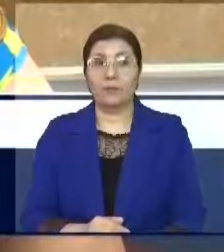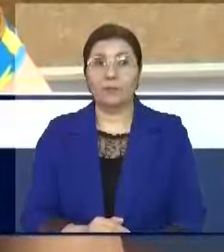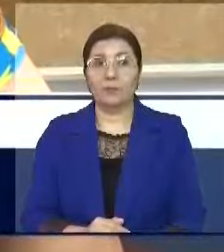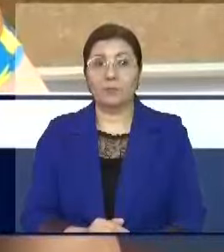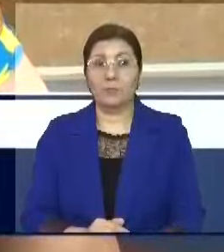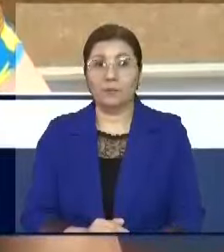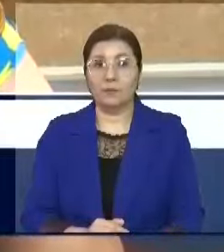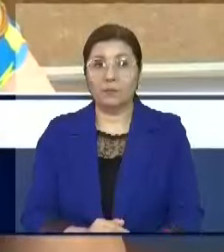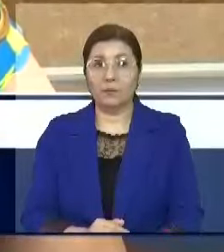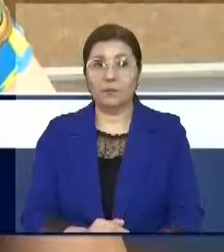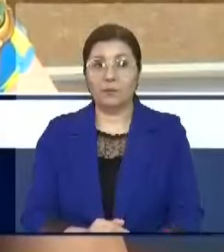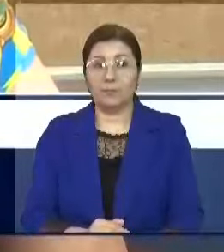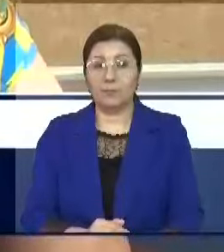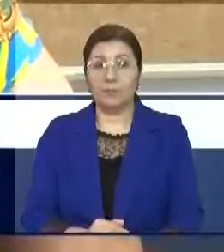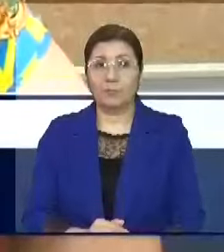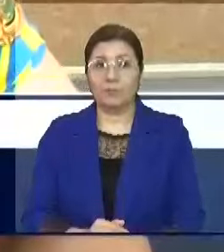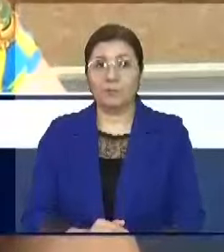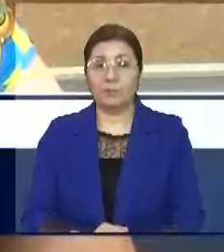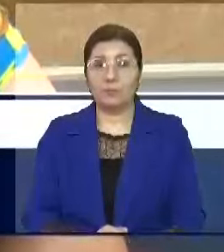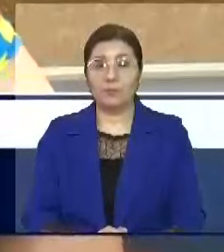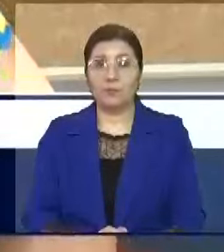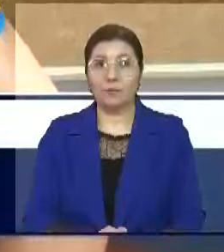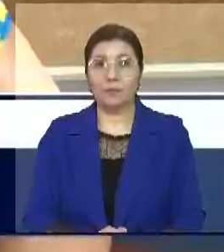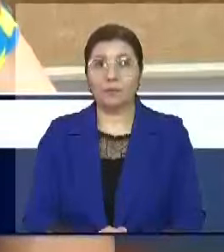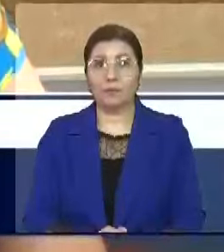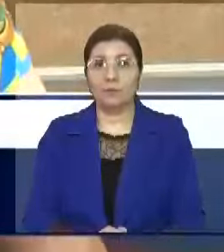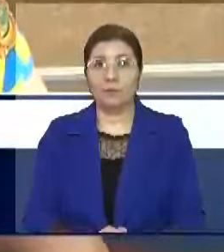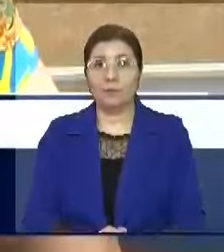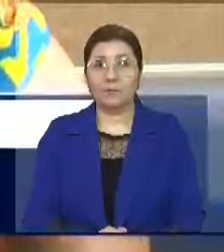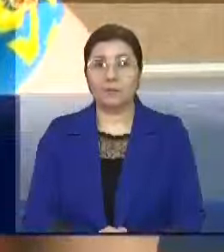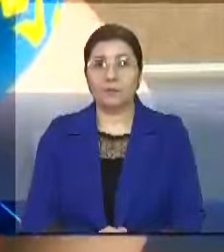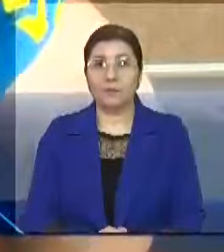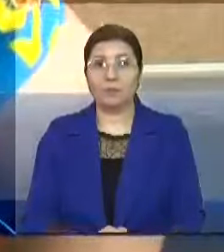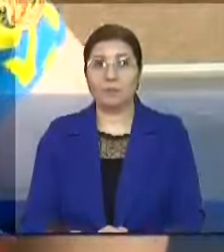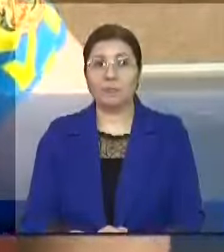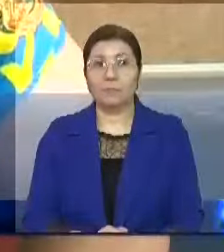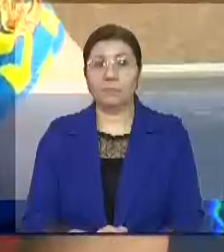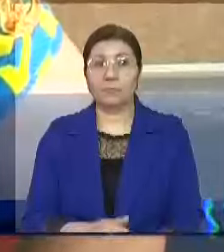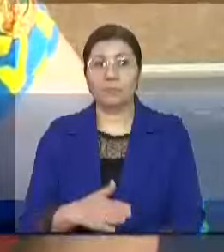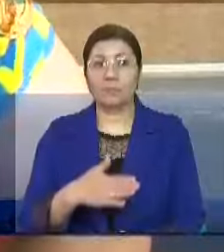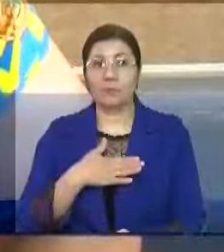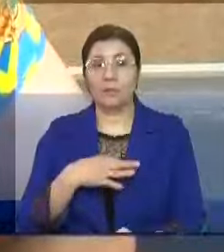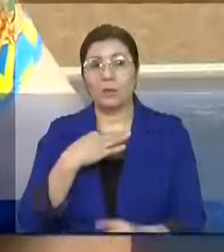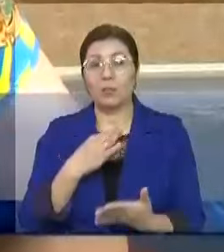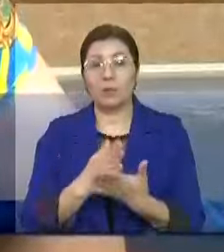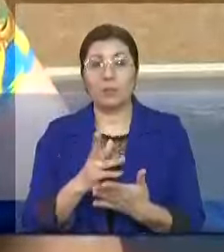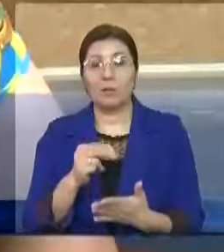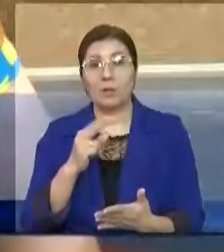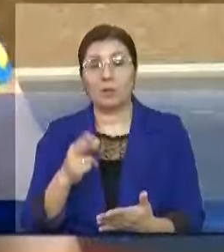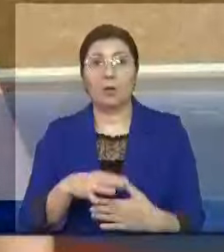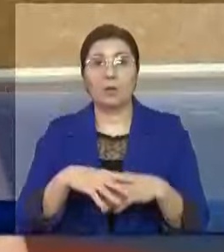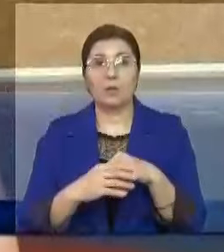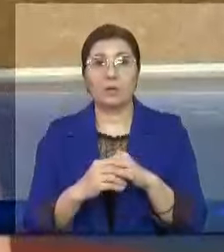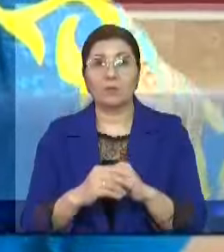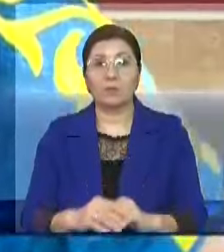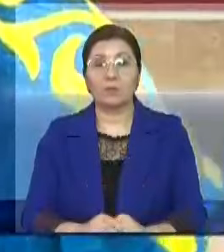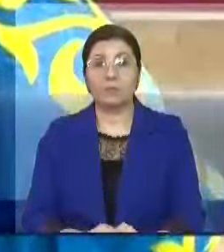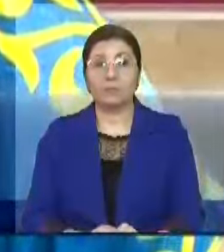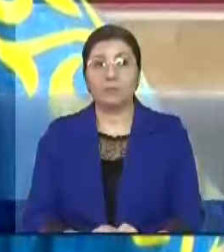основное спокойствие кирик и уравновешенность кирик. Сол барып, кавер вошел в свое дело сделать и